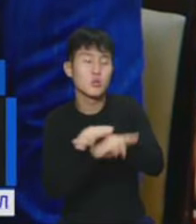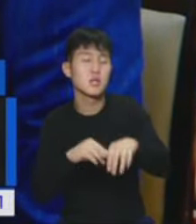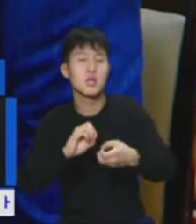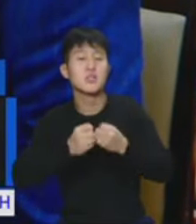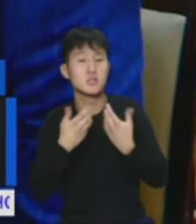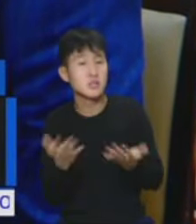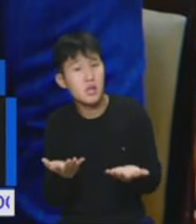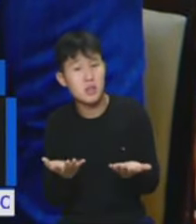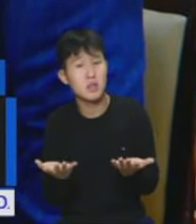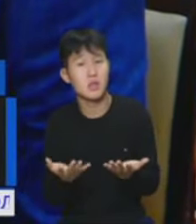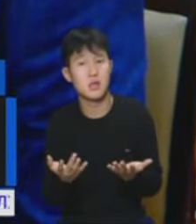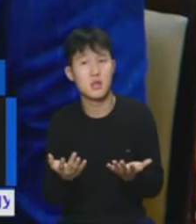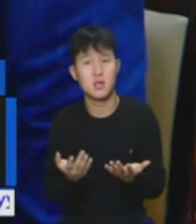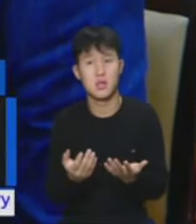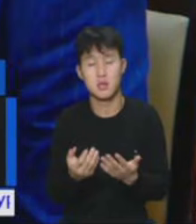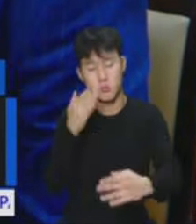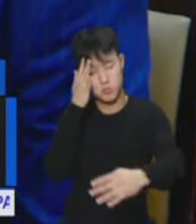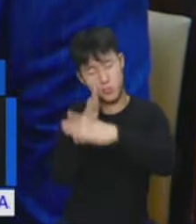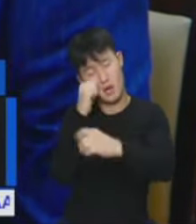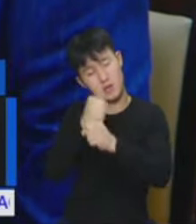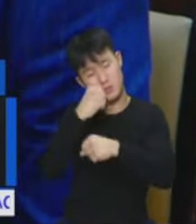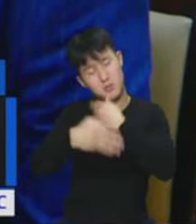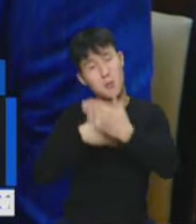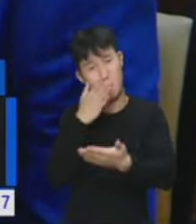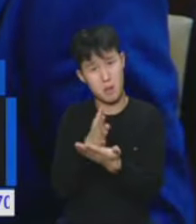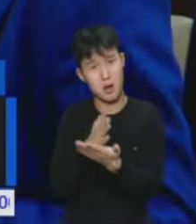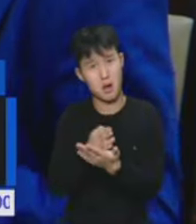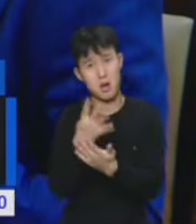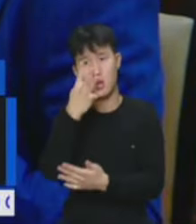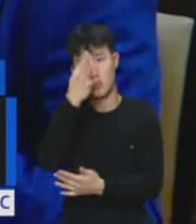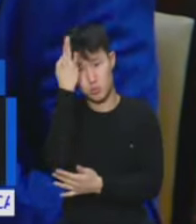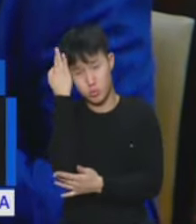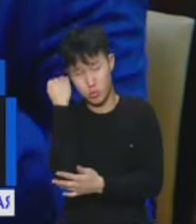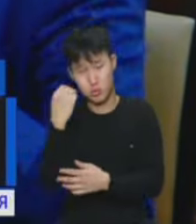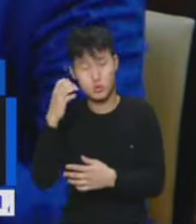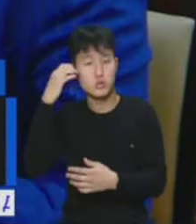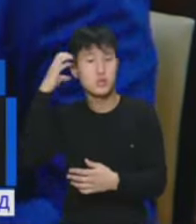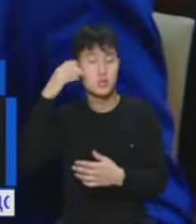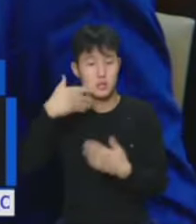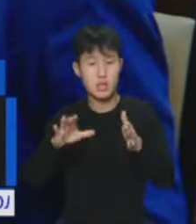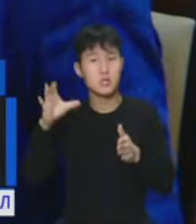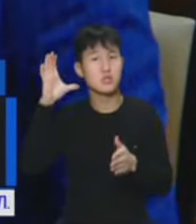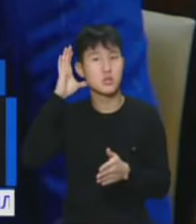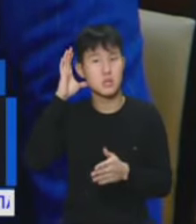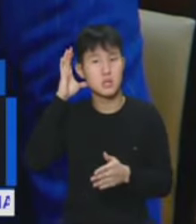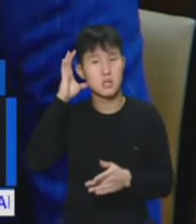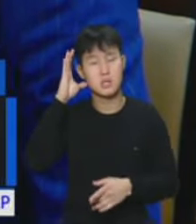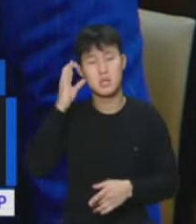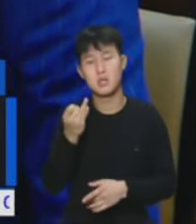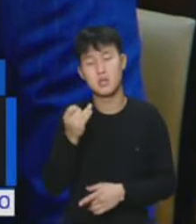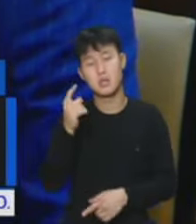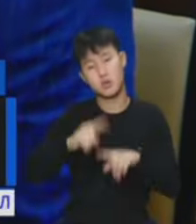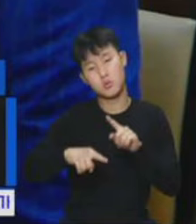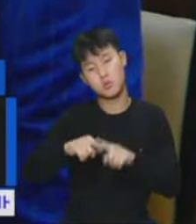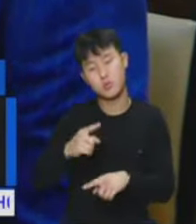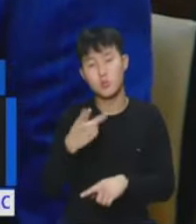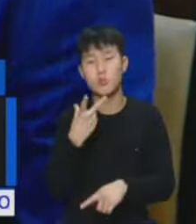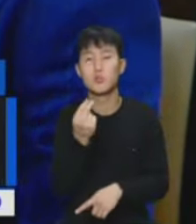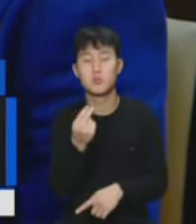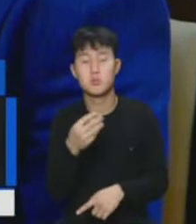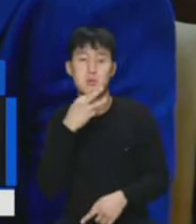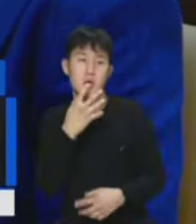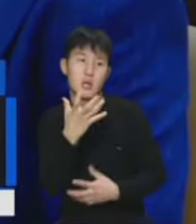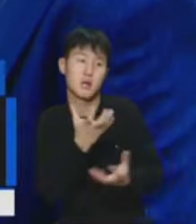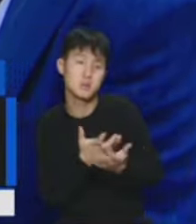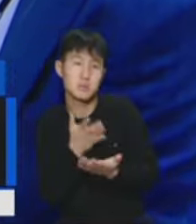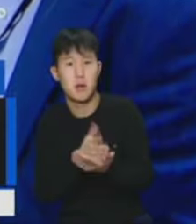дээр нэлээд төвлөрч ажиллах шиг боллоо. Ер нь энэ 4 өдрийн турш явагдсан сонсгол ер нь хэр одоо бодиттой мэдээллүүдийг олон